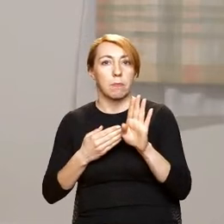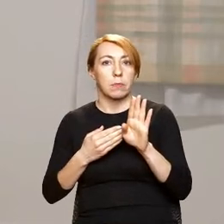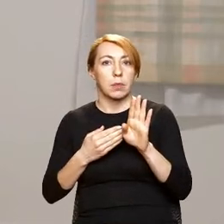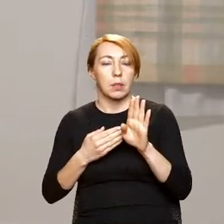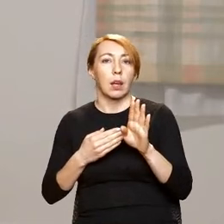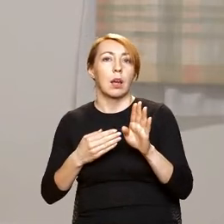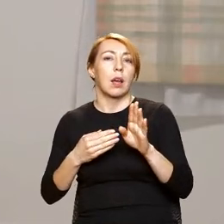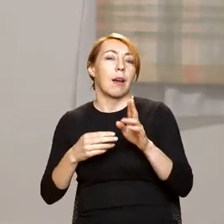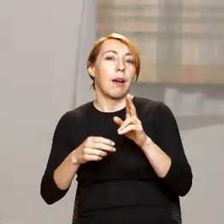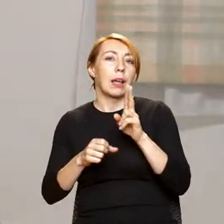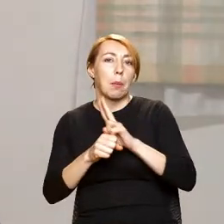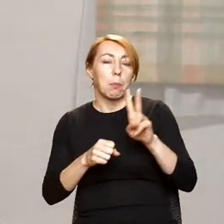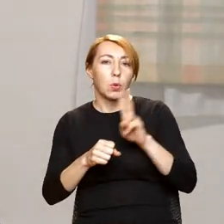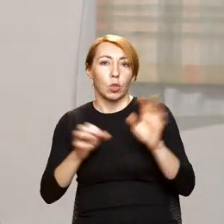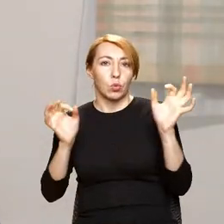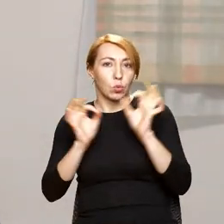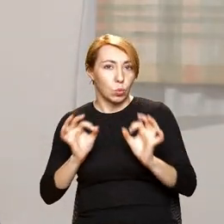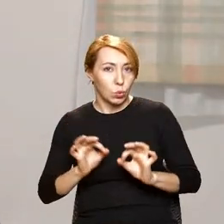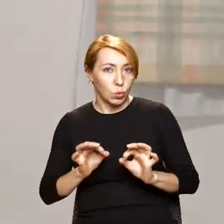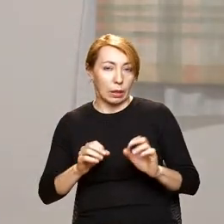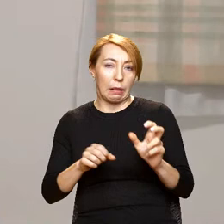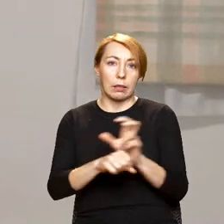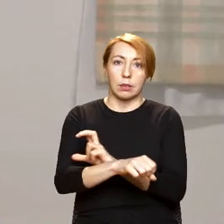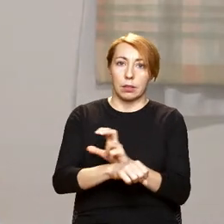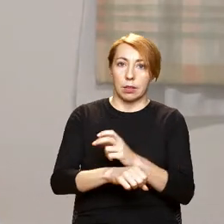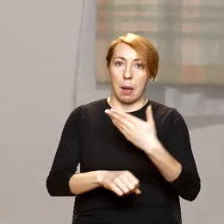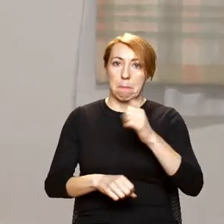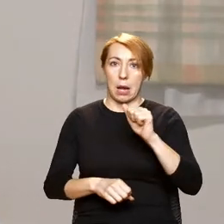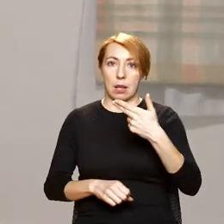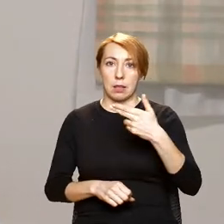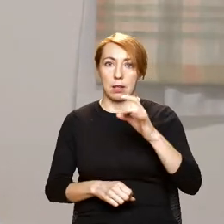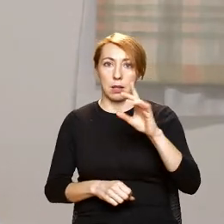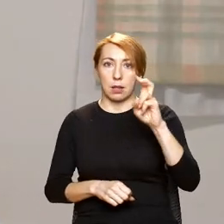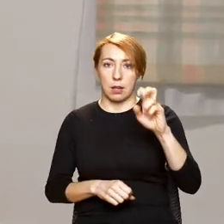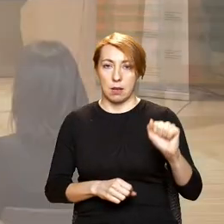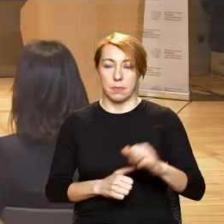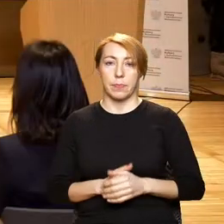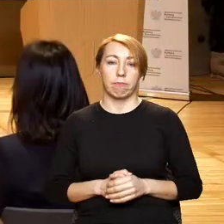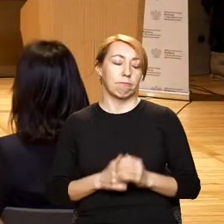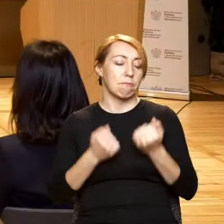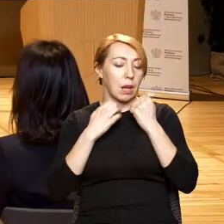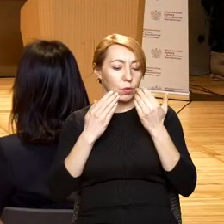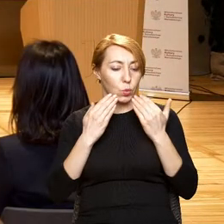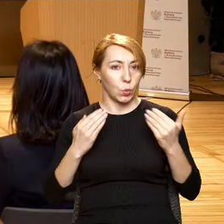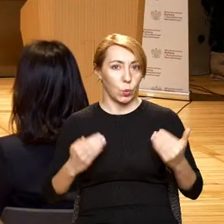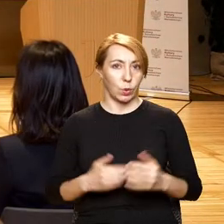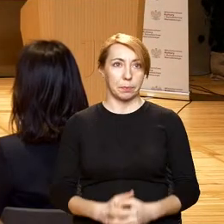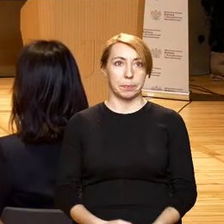Japońskiej Sztuki i Techniki Manga. Bardzo dziękuję.